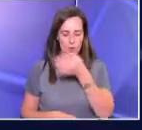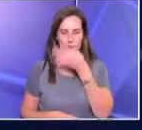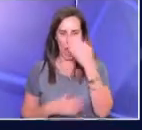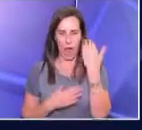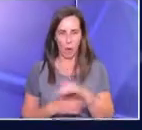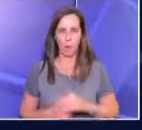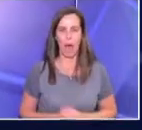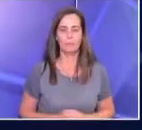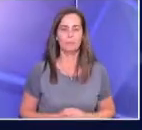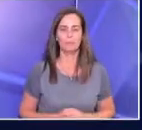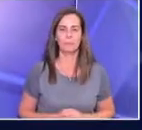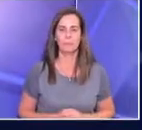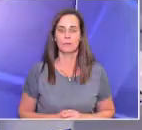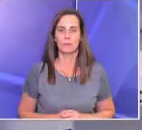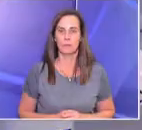אחרונה.